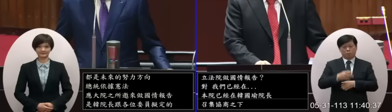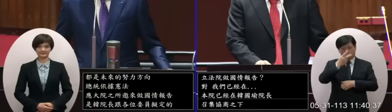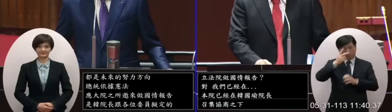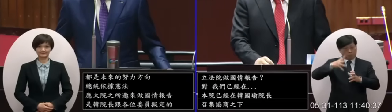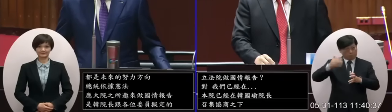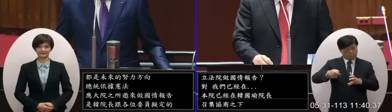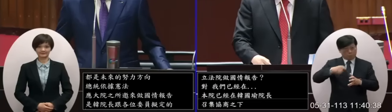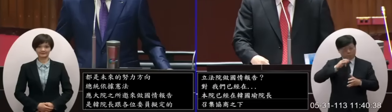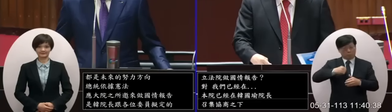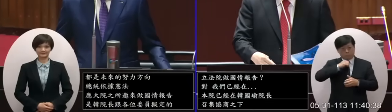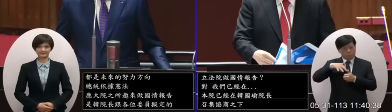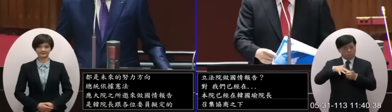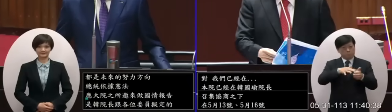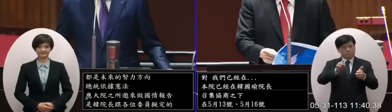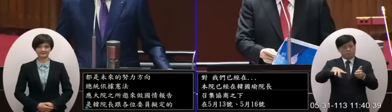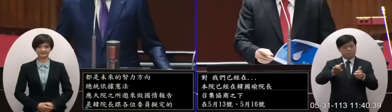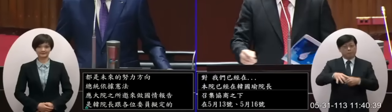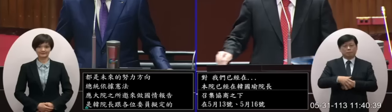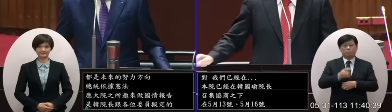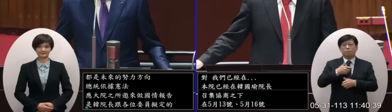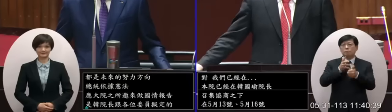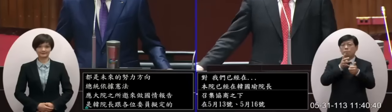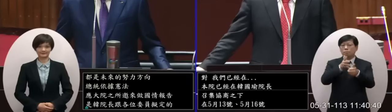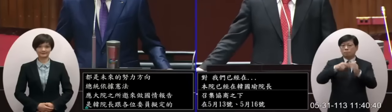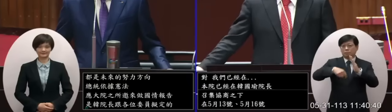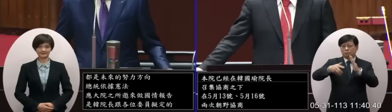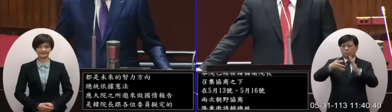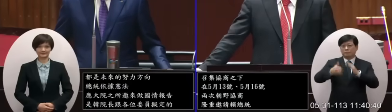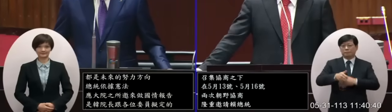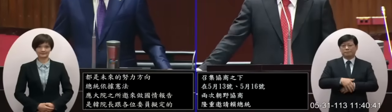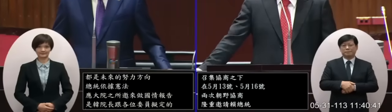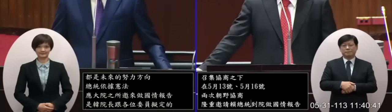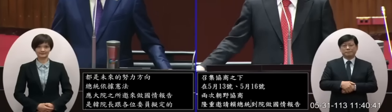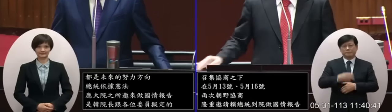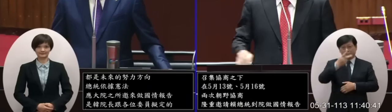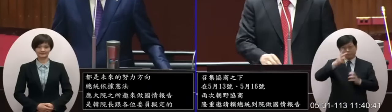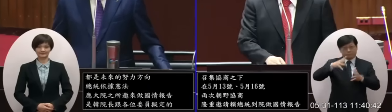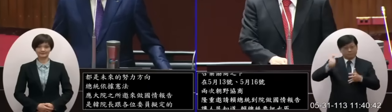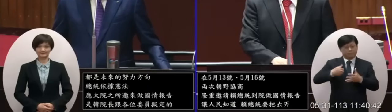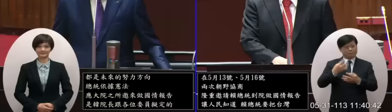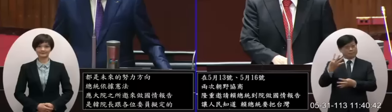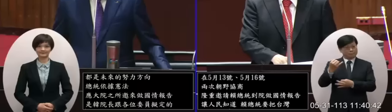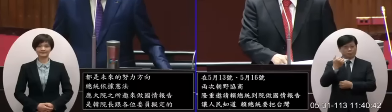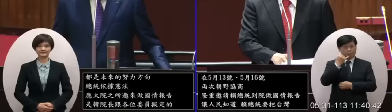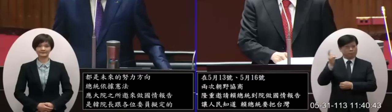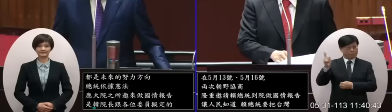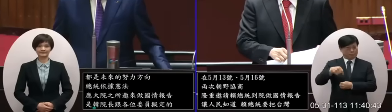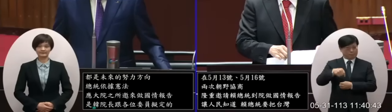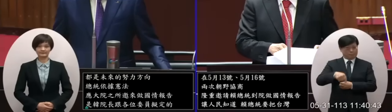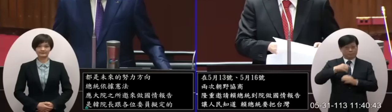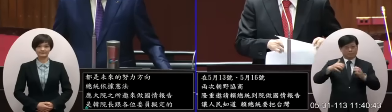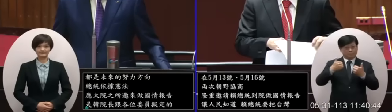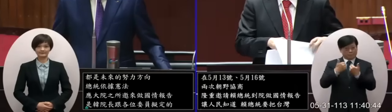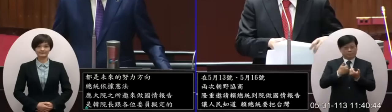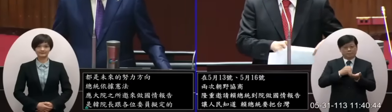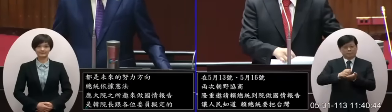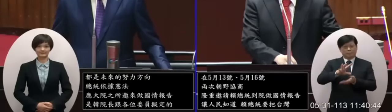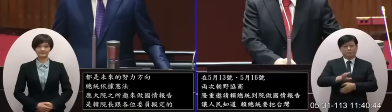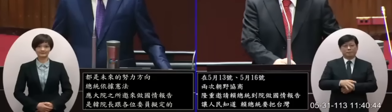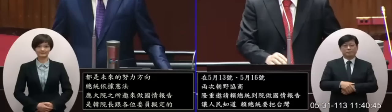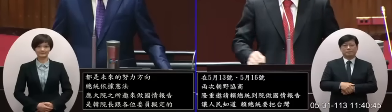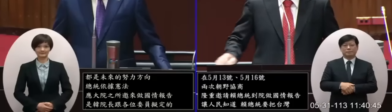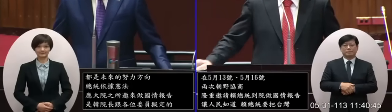总统要把台湾带到什么样的方向。请问院长，赖总统什么时候可以到国会做国情报